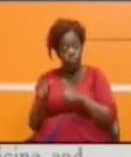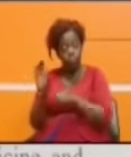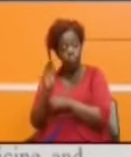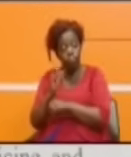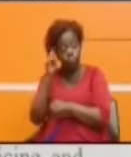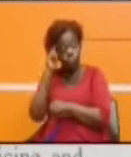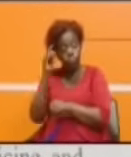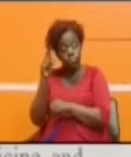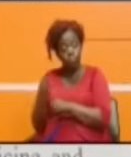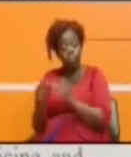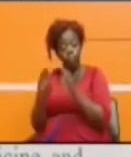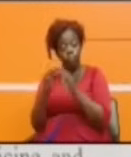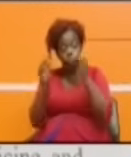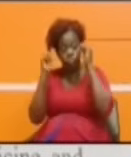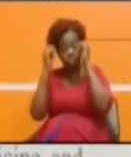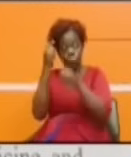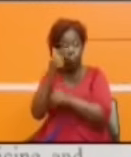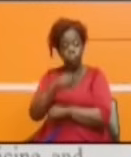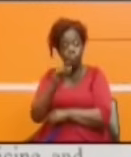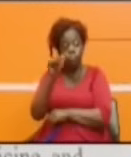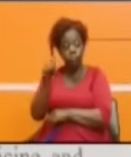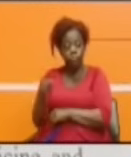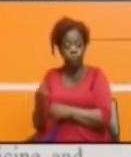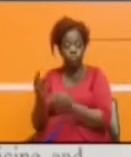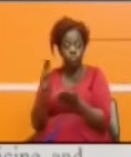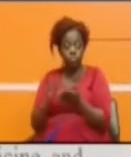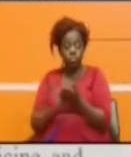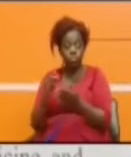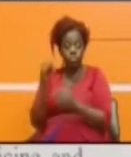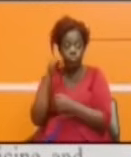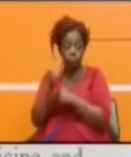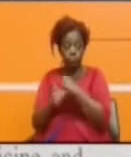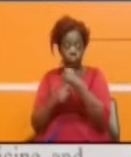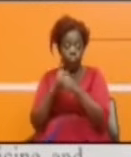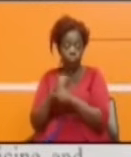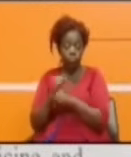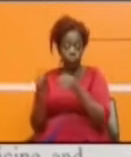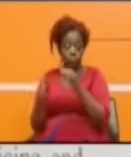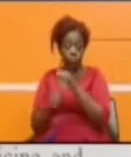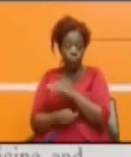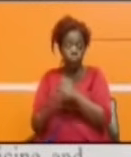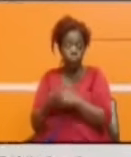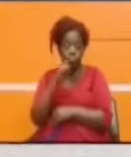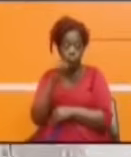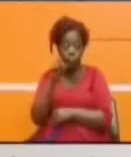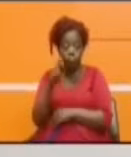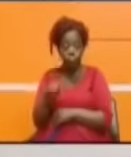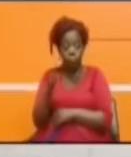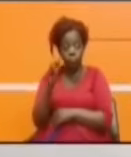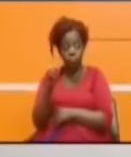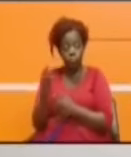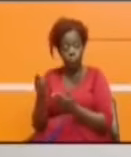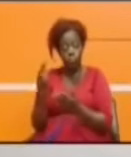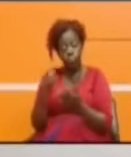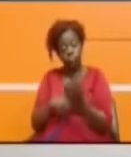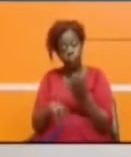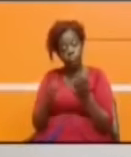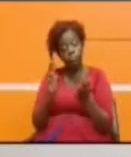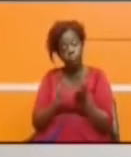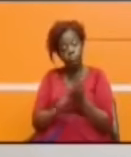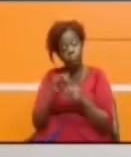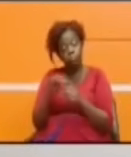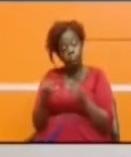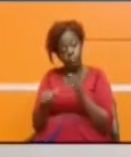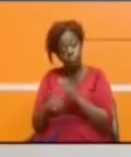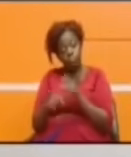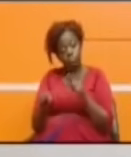wa pulezidenti ng'ennaku z'omwezi 17 omwezi ogwa November omwaka oguwedde wansi w'ebiragiro bya ssaabaminisita baliko bye bazuula ku nsonga